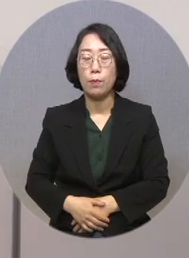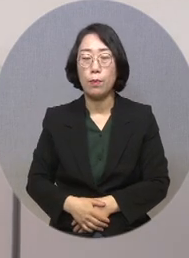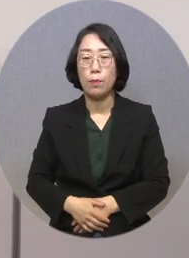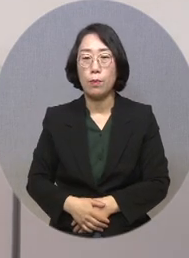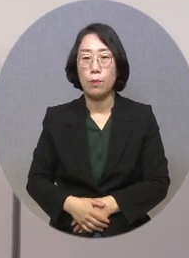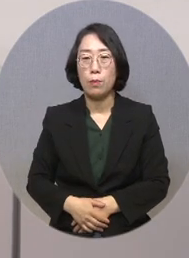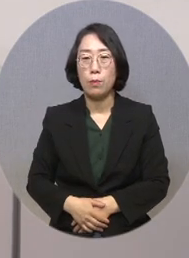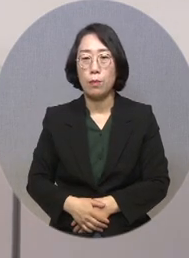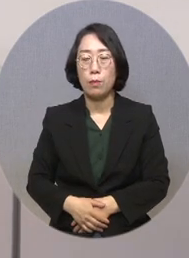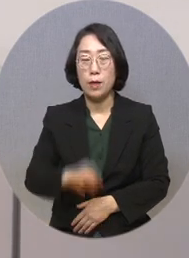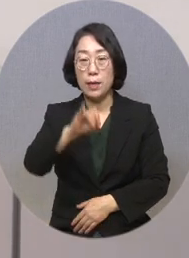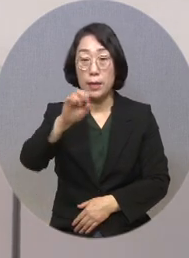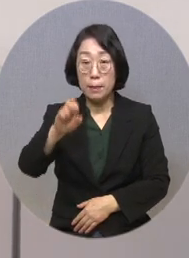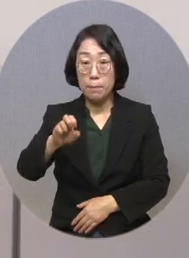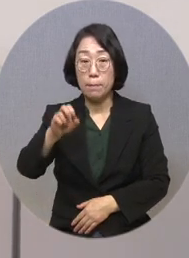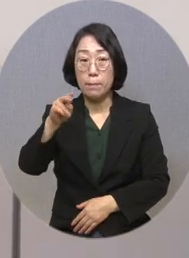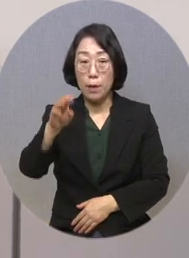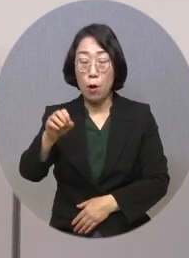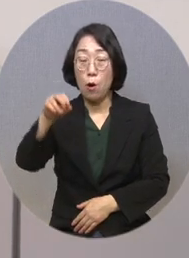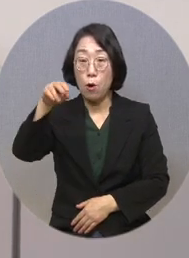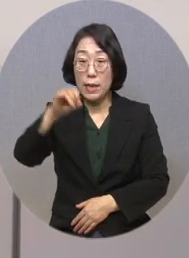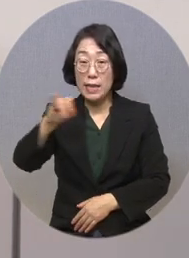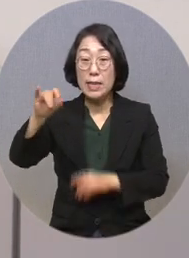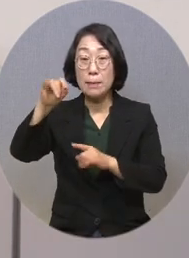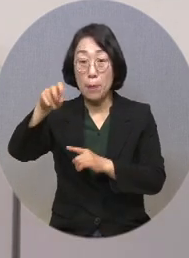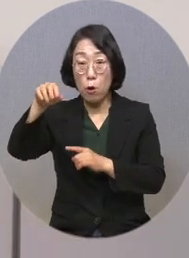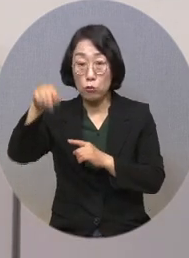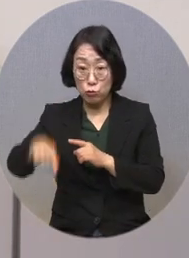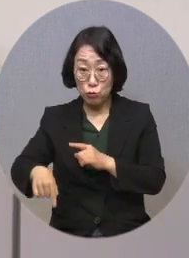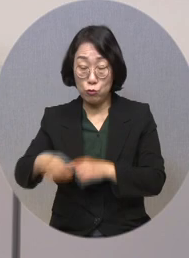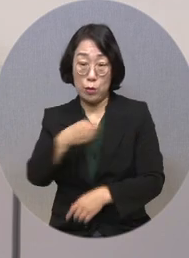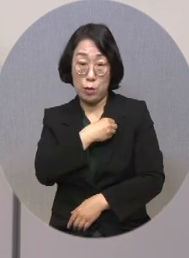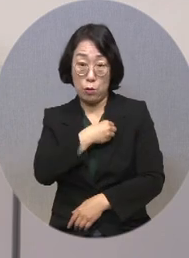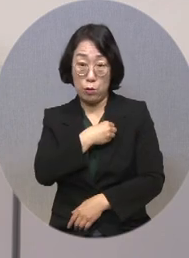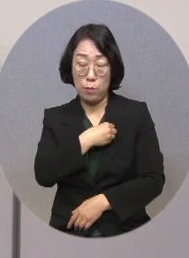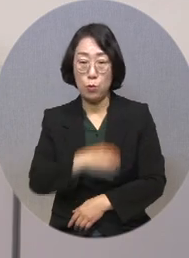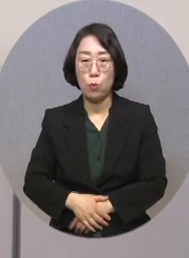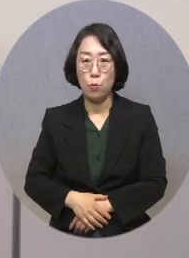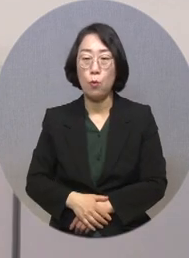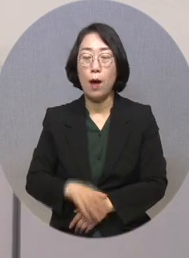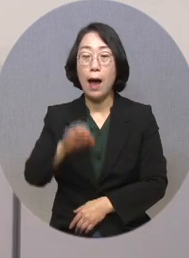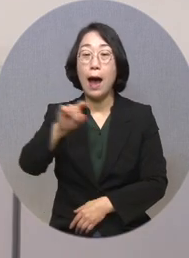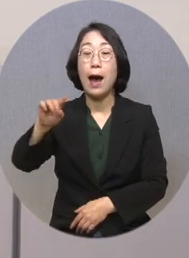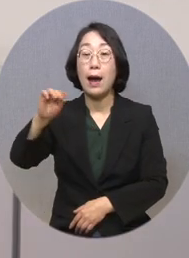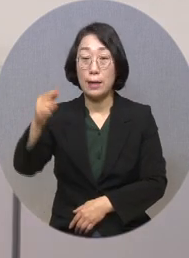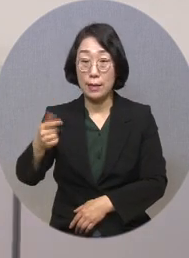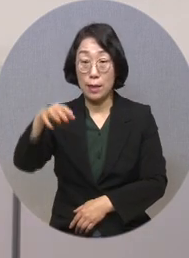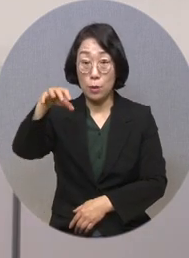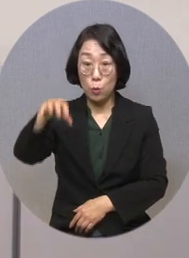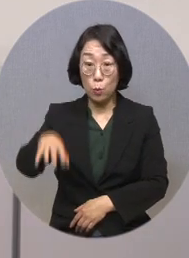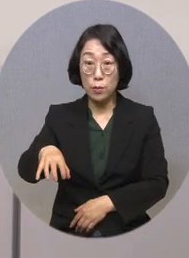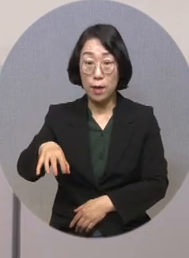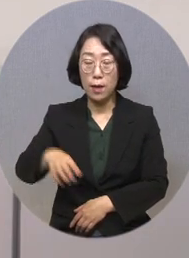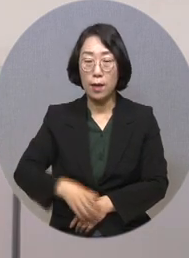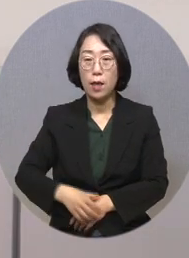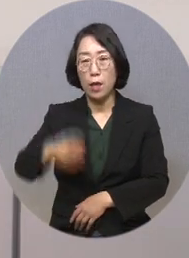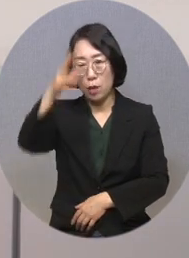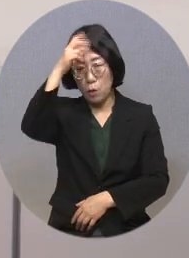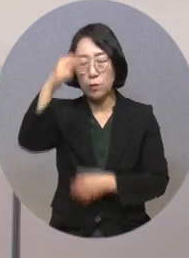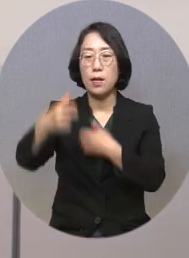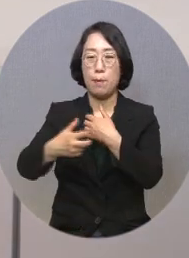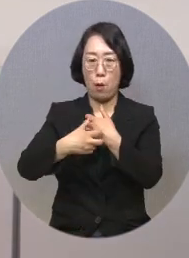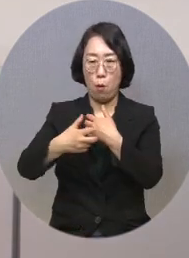존경하는 이명수 의원님도 아산 초사동에 경찰병원을 설립하기 위해 적극 나서고